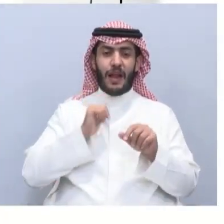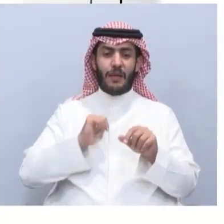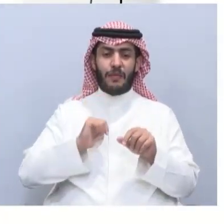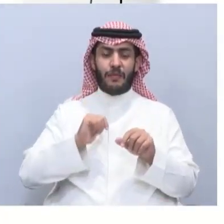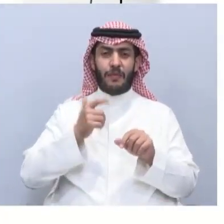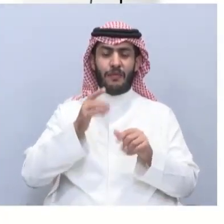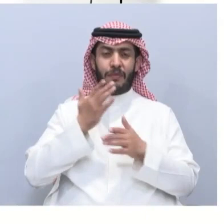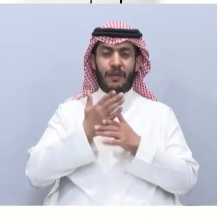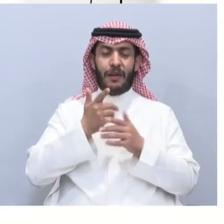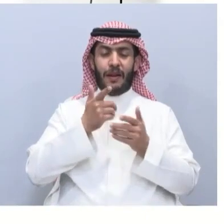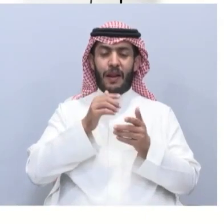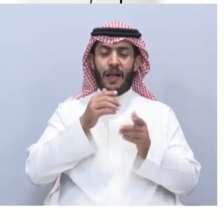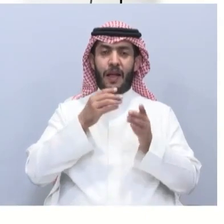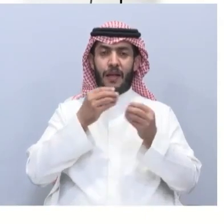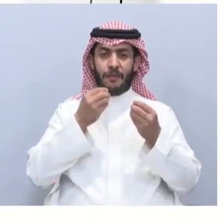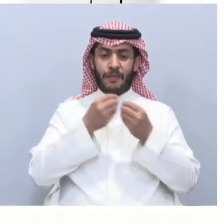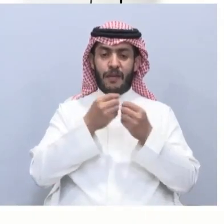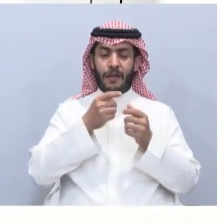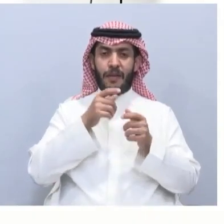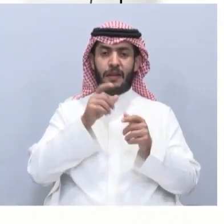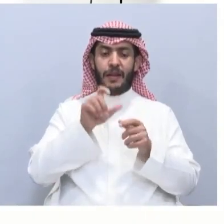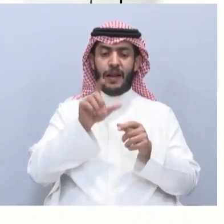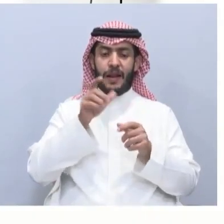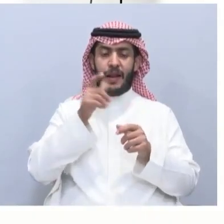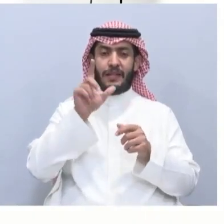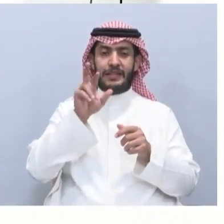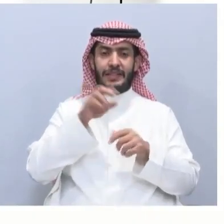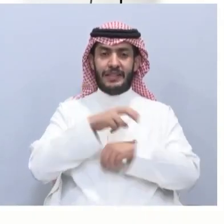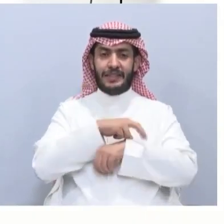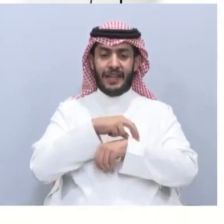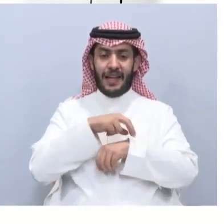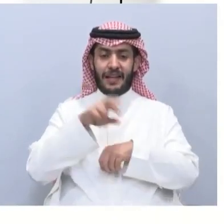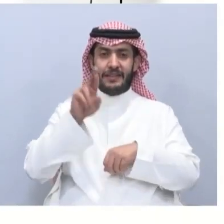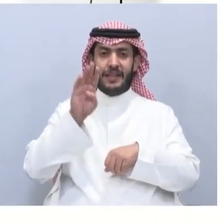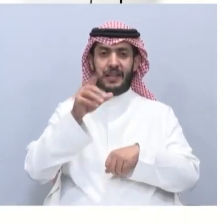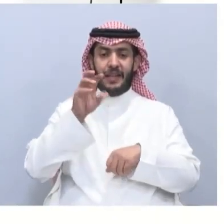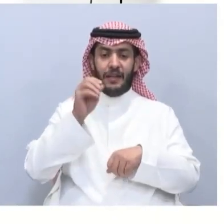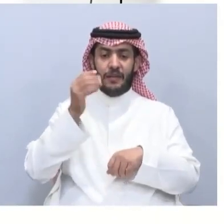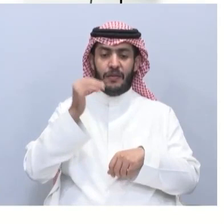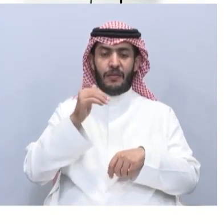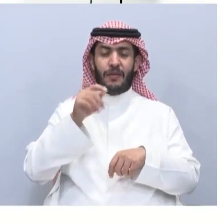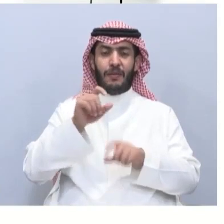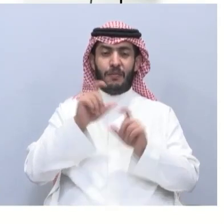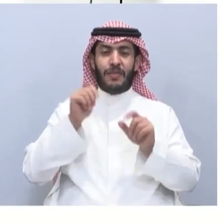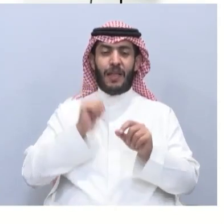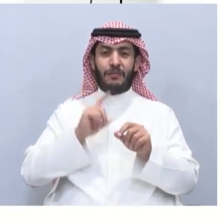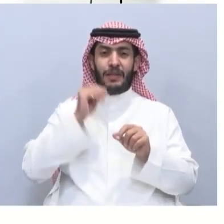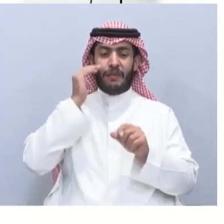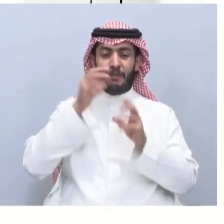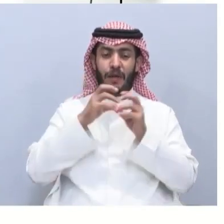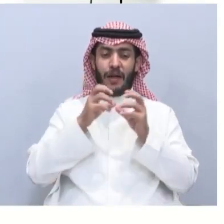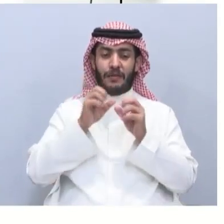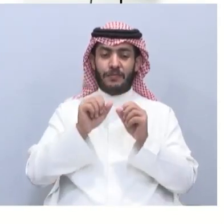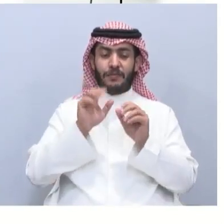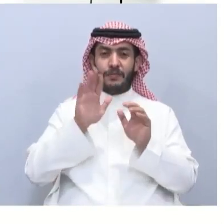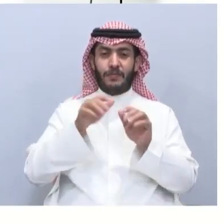الطالب او الطالبه هدي النبي صلى الله عليه وسلم في الزكاه ان يبين الطالب او الطالب معاني